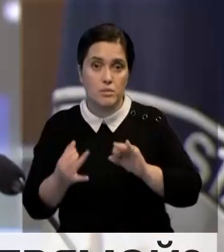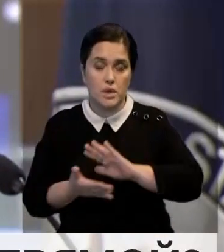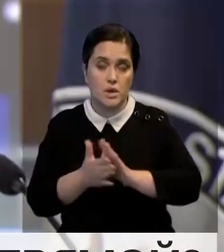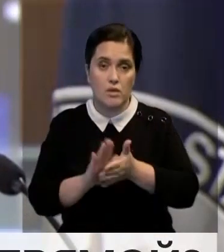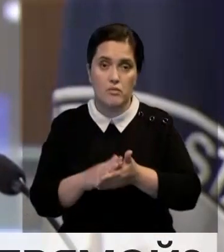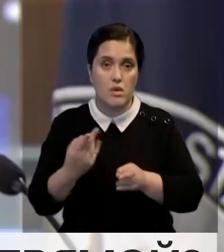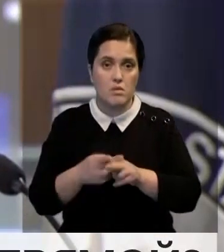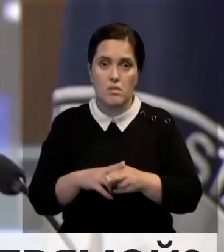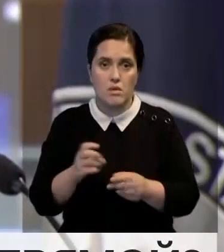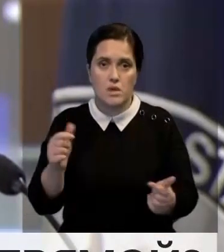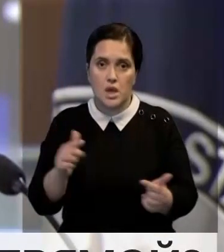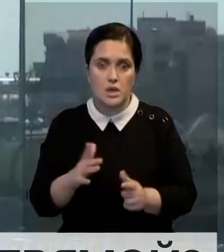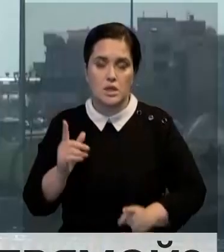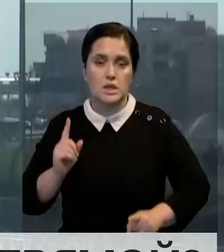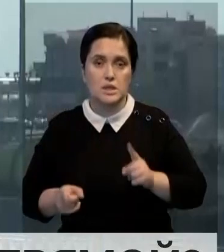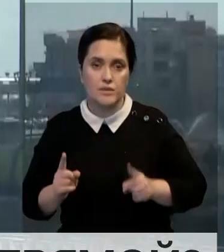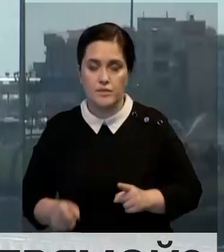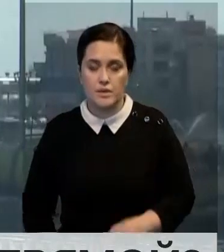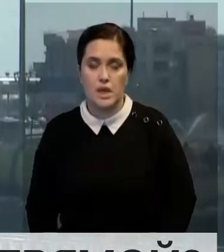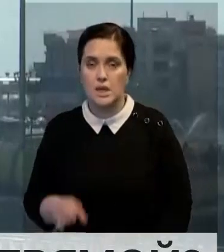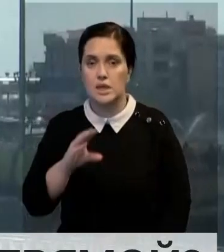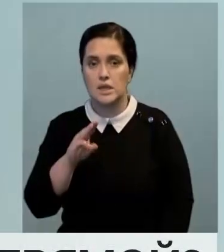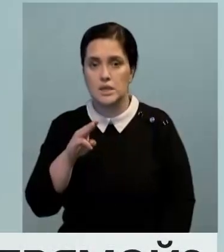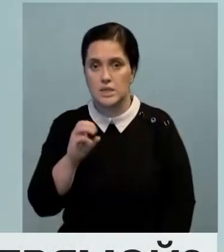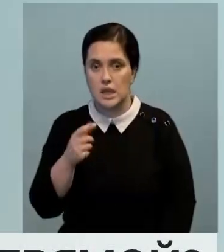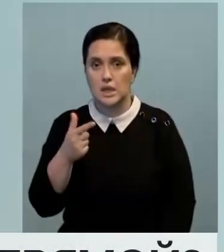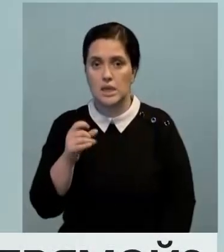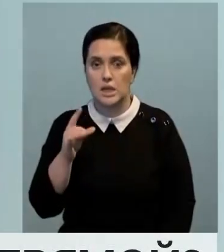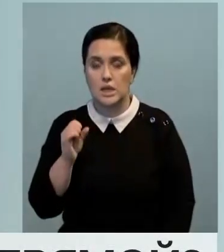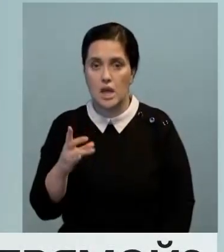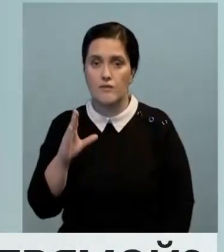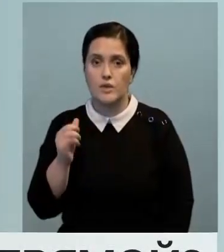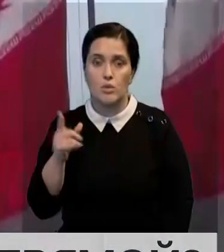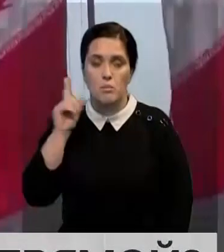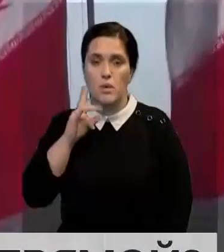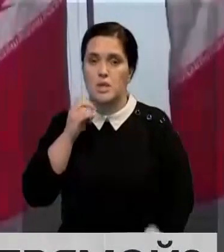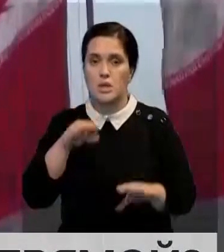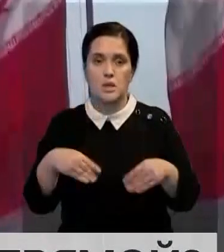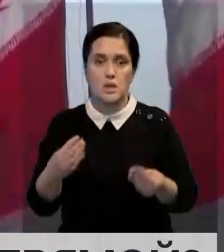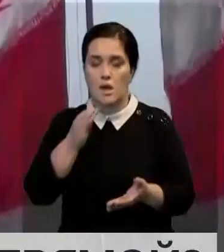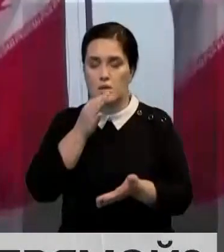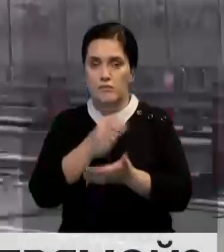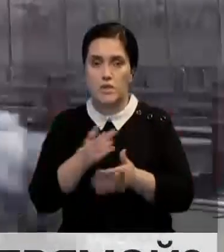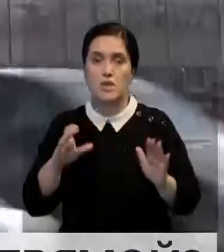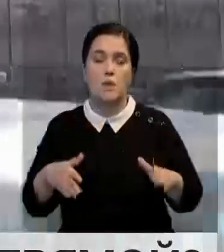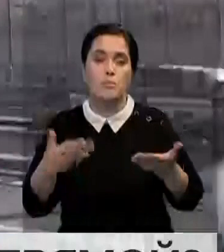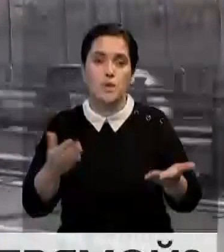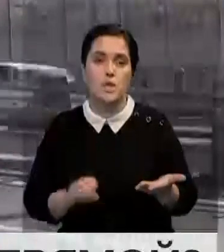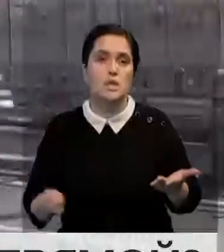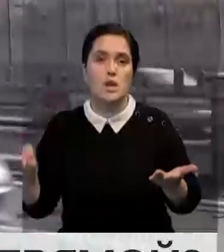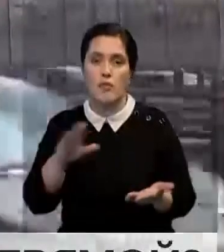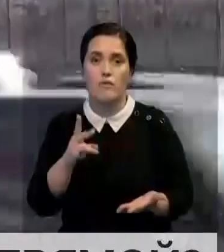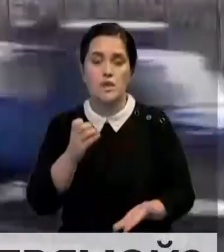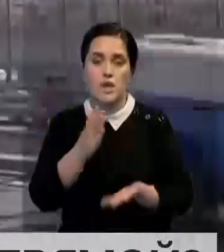образом не соответствует действительности. А в Тегеране заявили, что Вашингтон пока не дал ответа на предложение европейской стороны в ходе